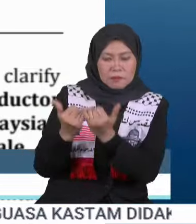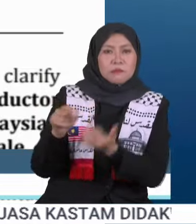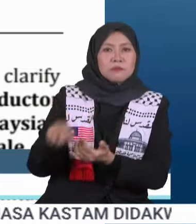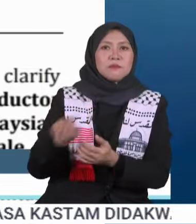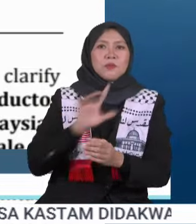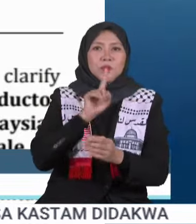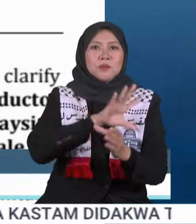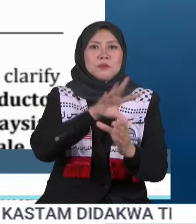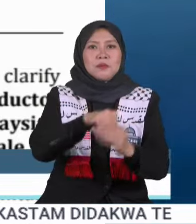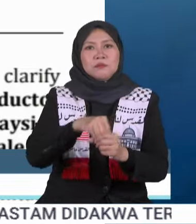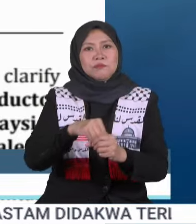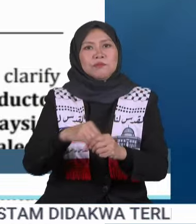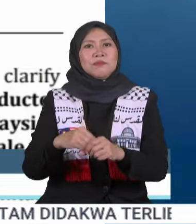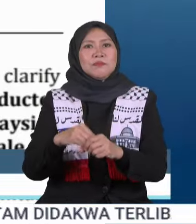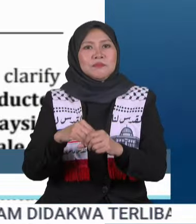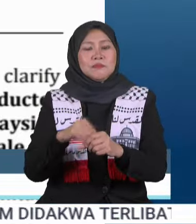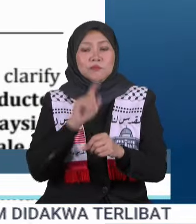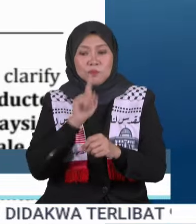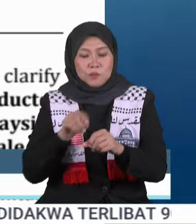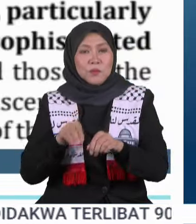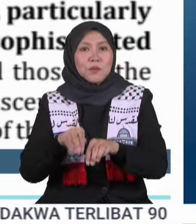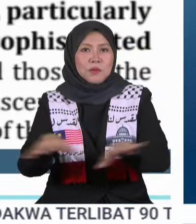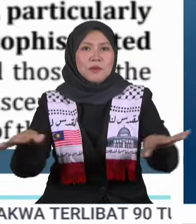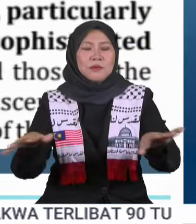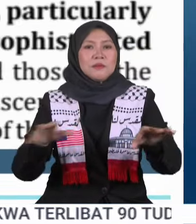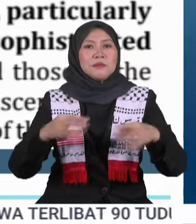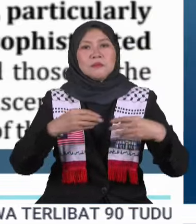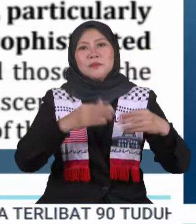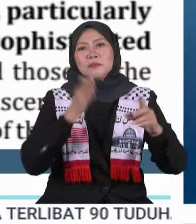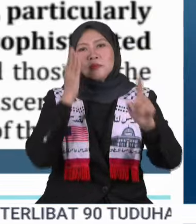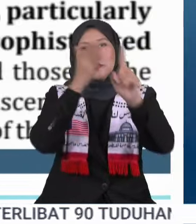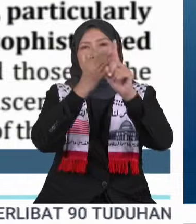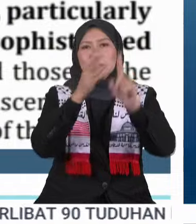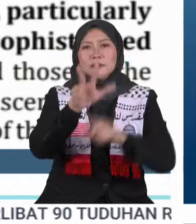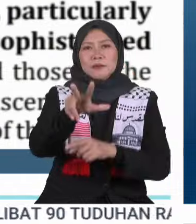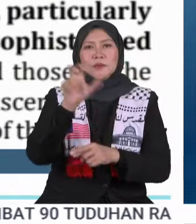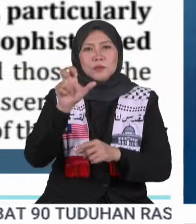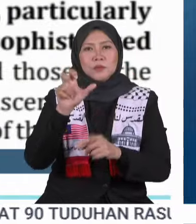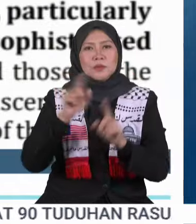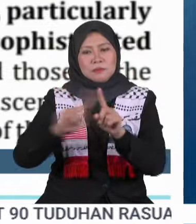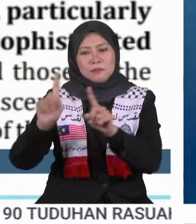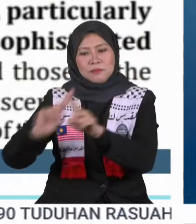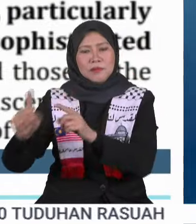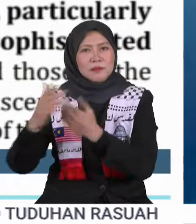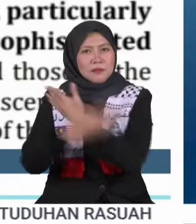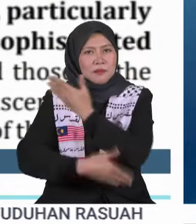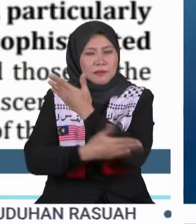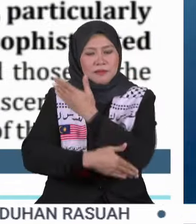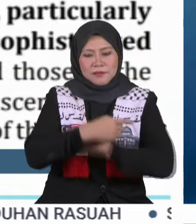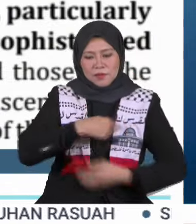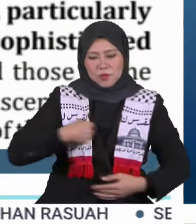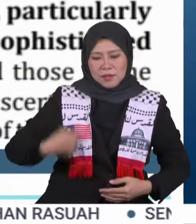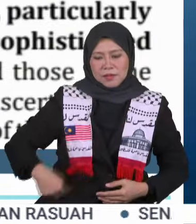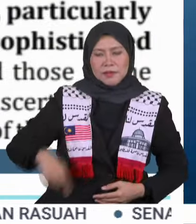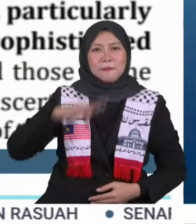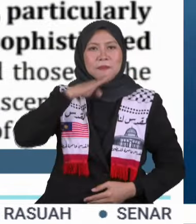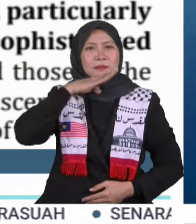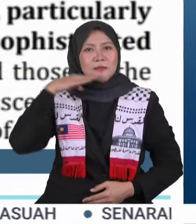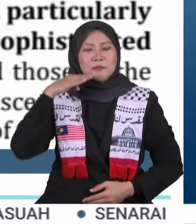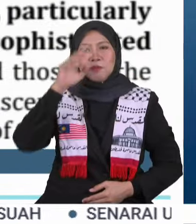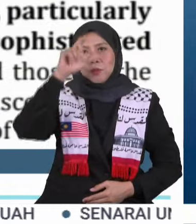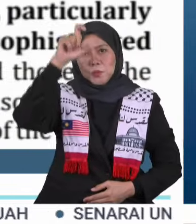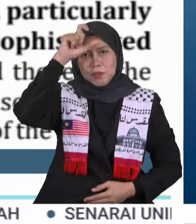sebahagian daripada sekatannya yang luas. Ia menyasarkan 300 entiti dari pelbagai negara seperti China, Belgium,